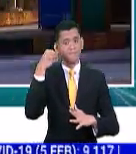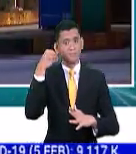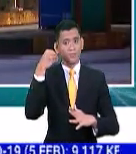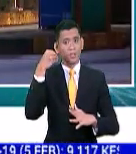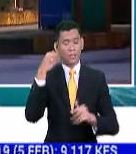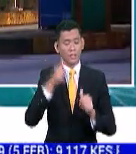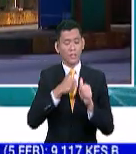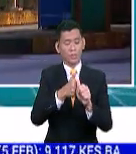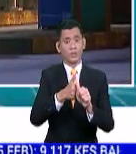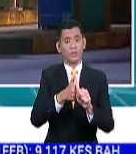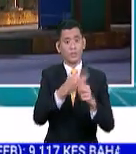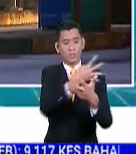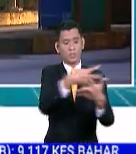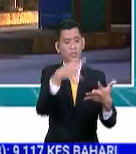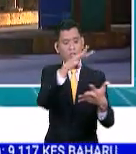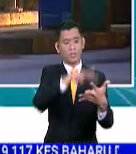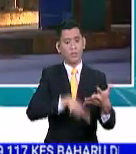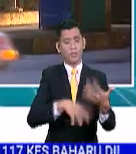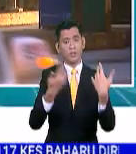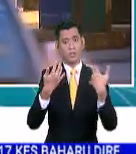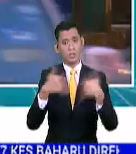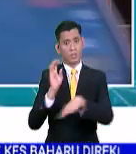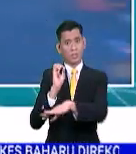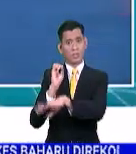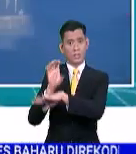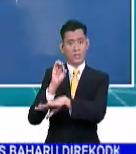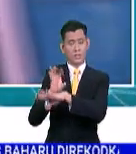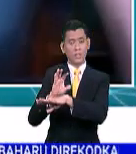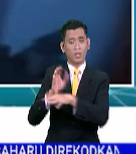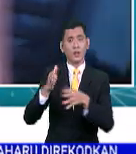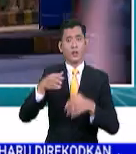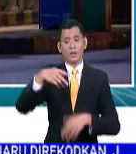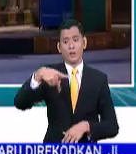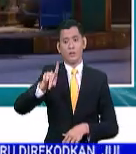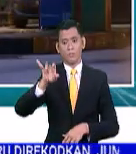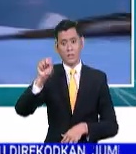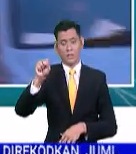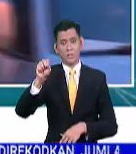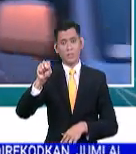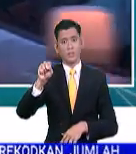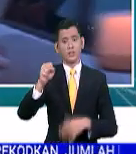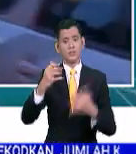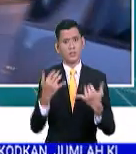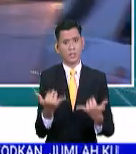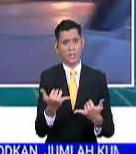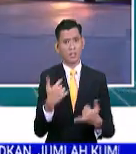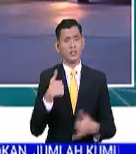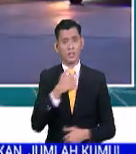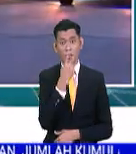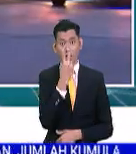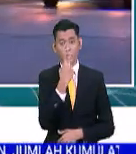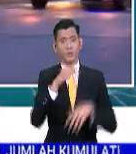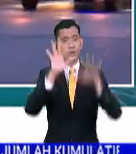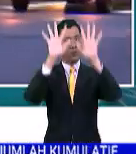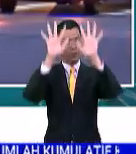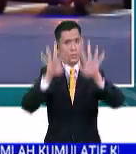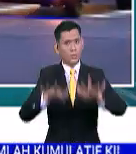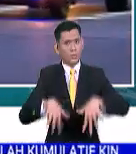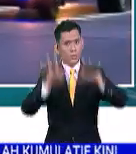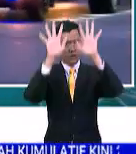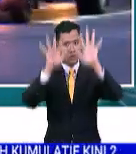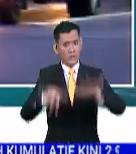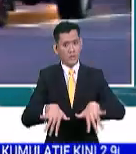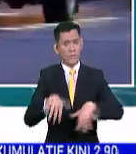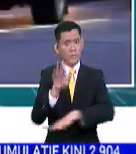cadangan jadual perjalanan yang disarankan oleh pihak PLAS. Dan meskipun awan hujan mula berarak di sekitar Plaza Tol Jalan Duta ini sejak